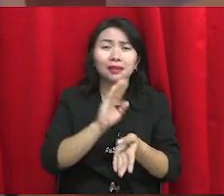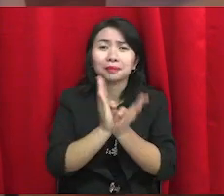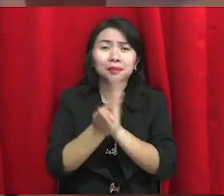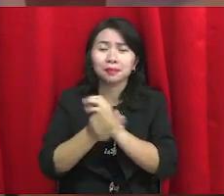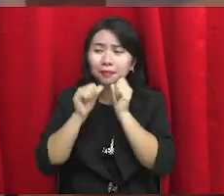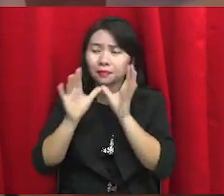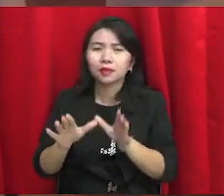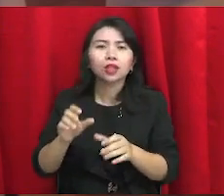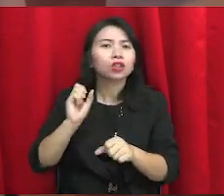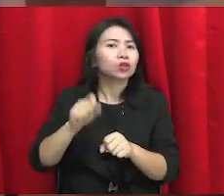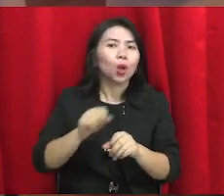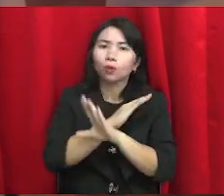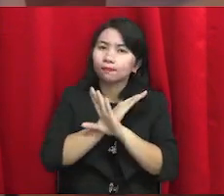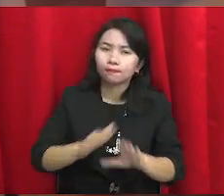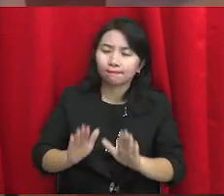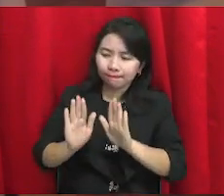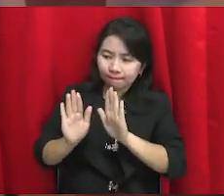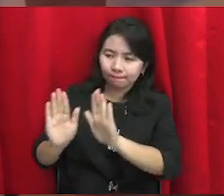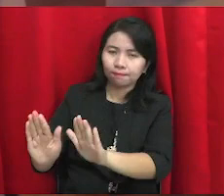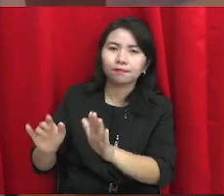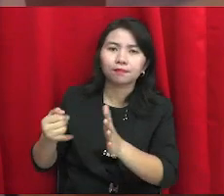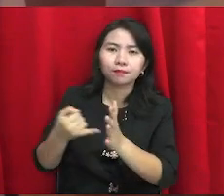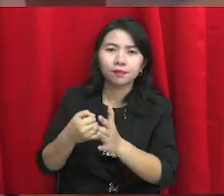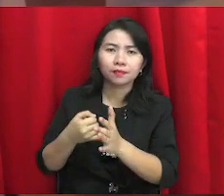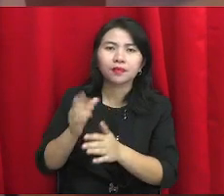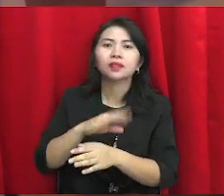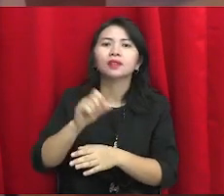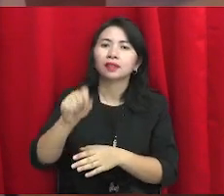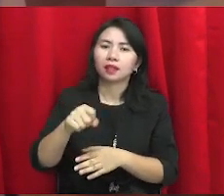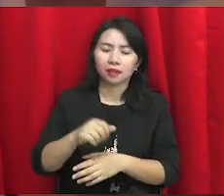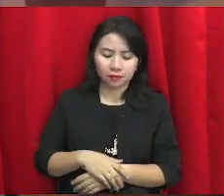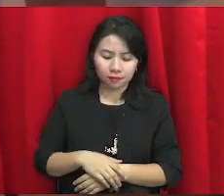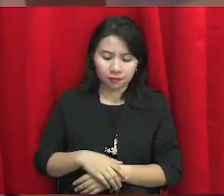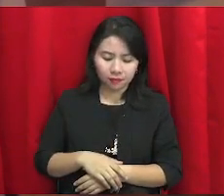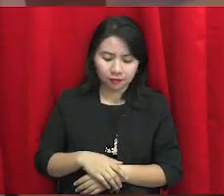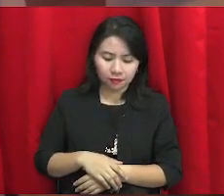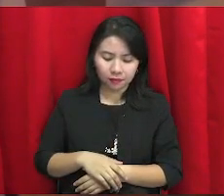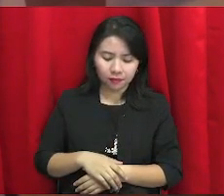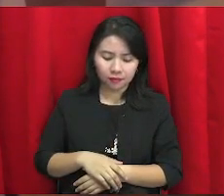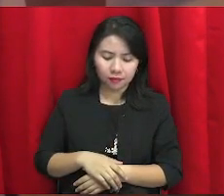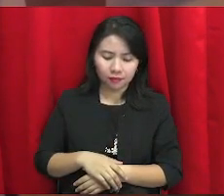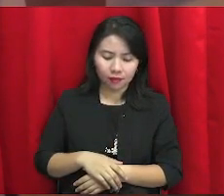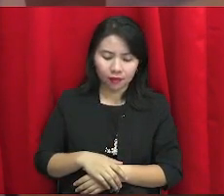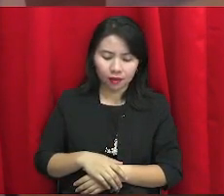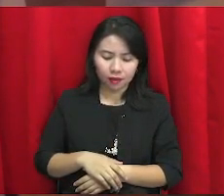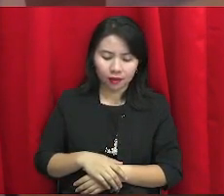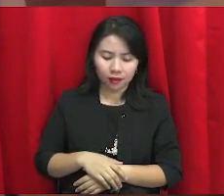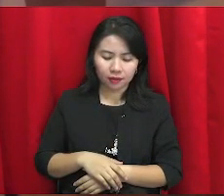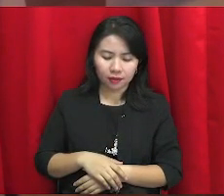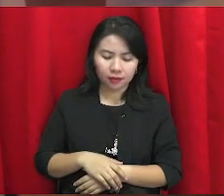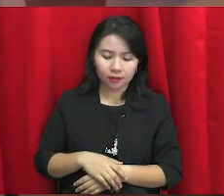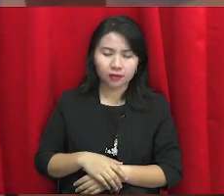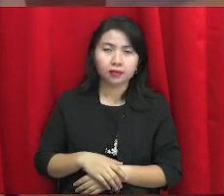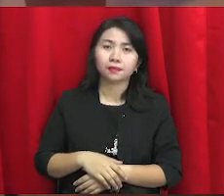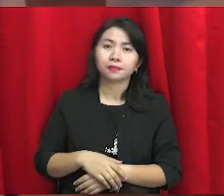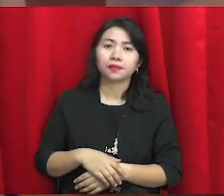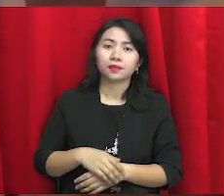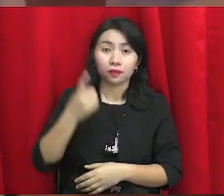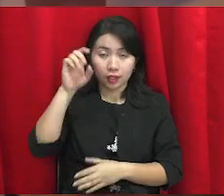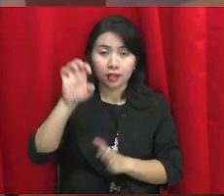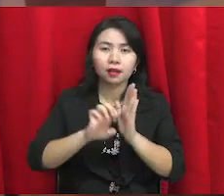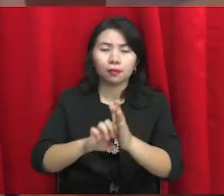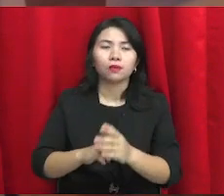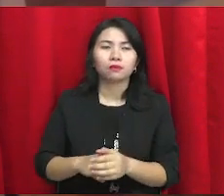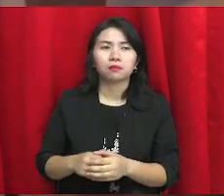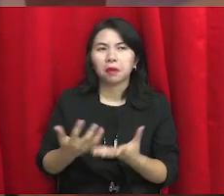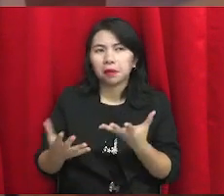Huwag mo ipilit yon, di ba? Kaya ako sinasabi yan. Hindi lang yon. Hindi. Yung sa lalaki ba, halimbawa, lalaki o babae